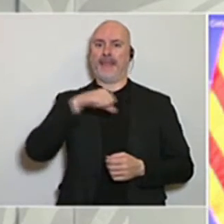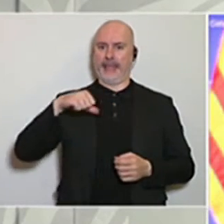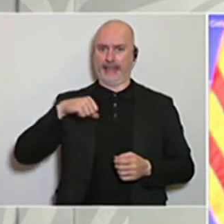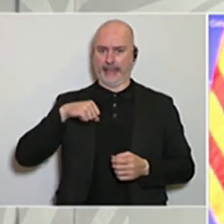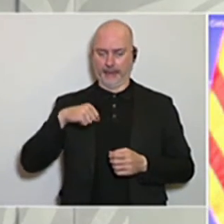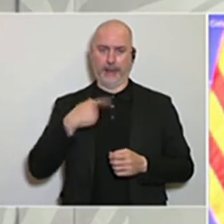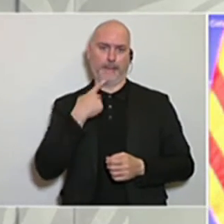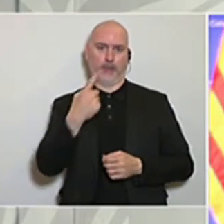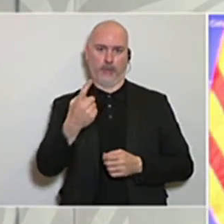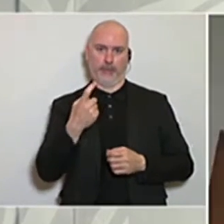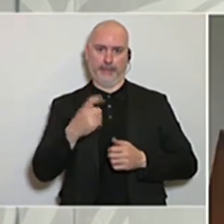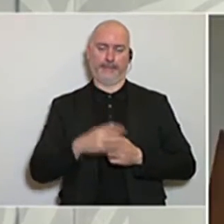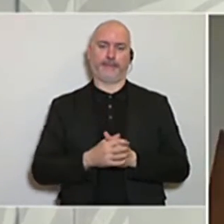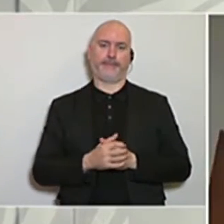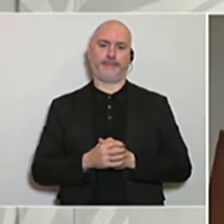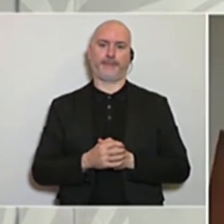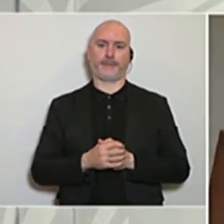Endavant.